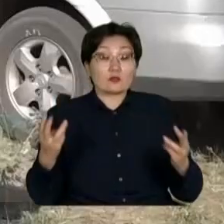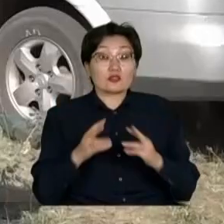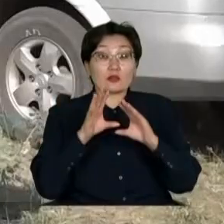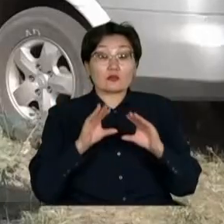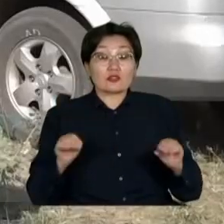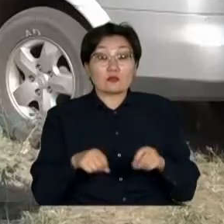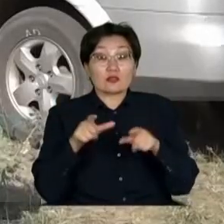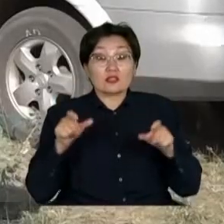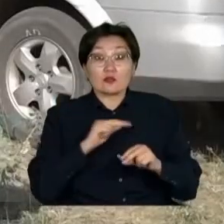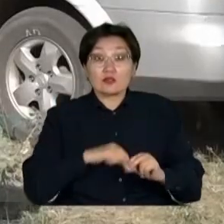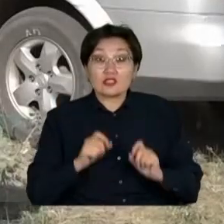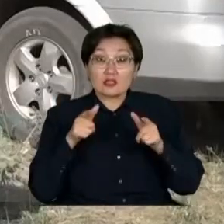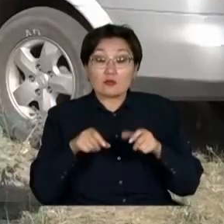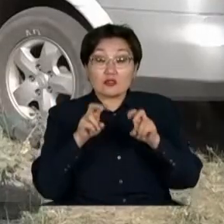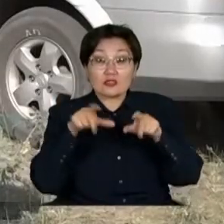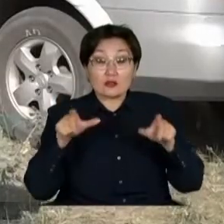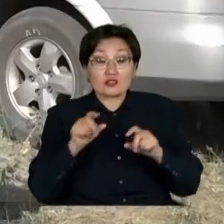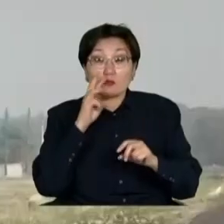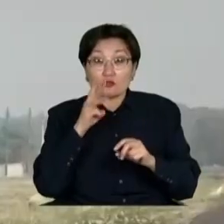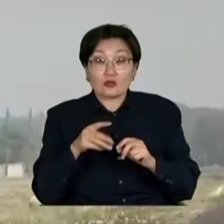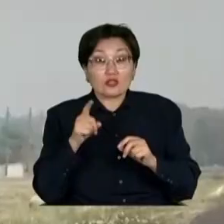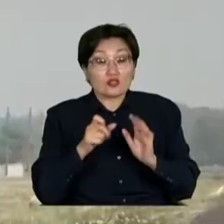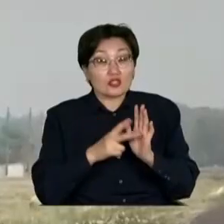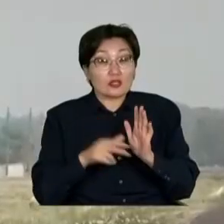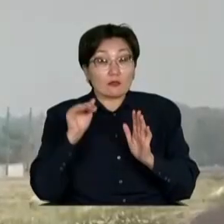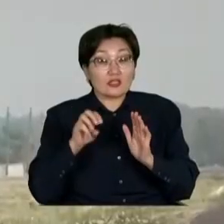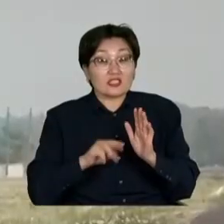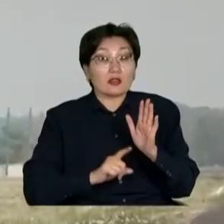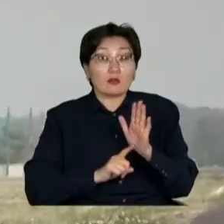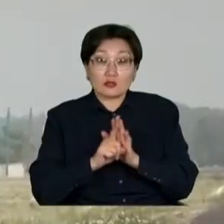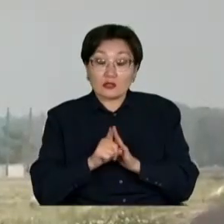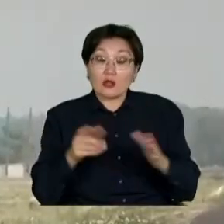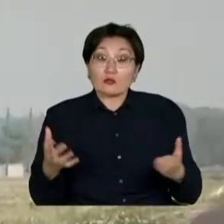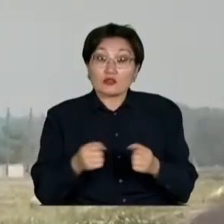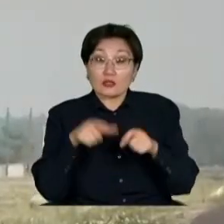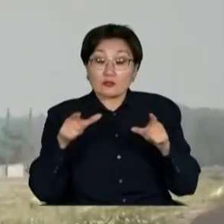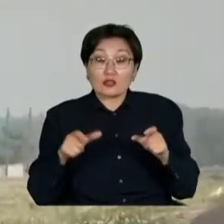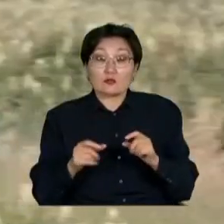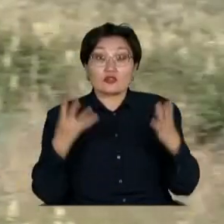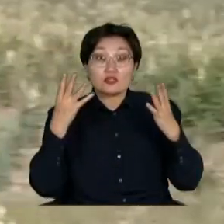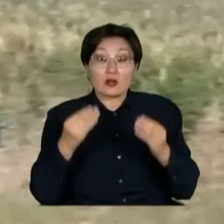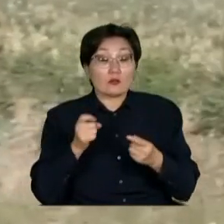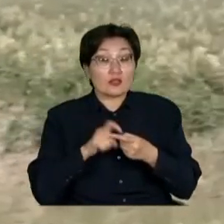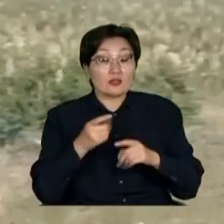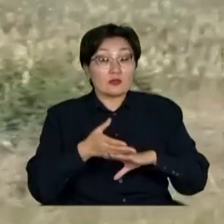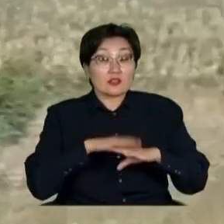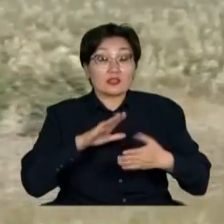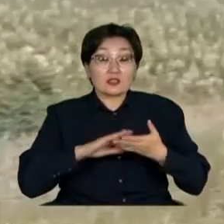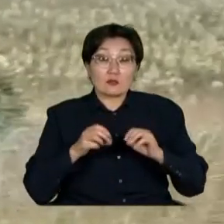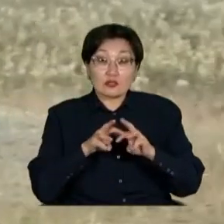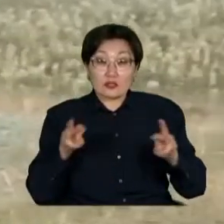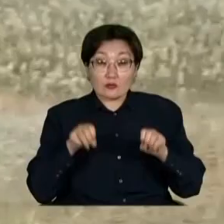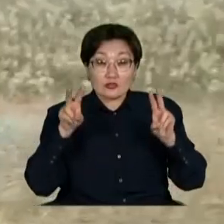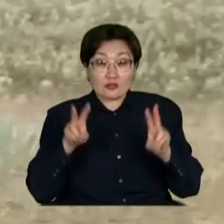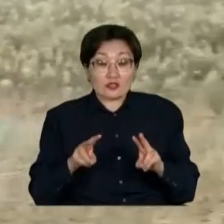болып алғаш рет жұмысқа кірген маманның еңбекақысы 180 мыңнан басталады. Құтқарушылар күні қарсаңында төтенше жағдайлар министрлігі